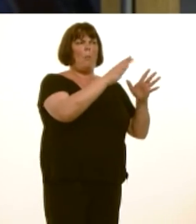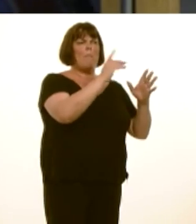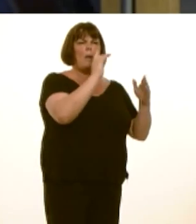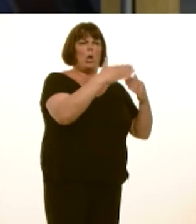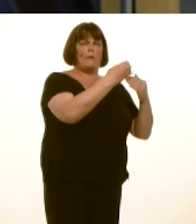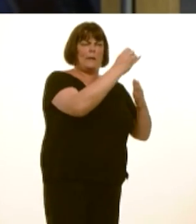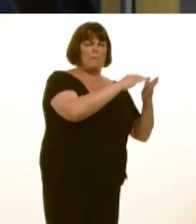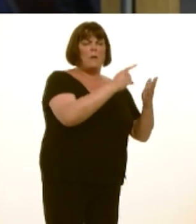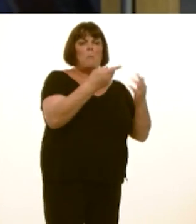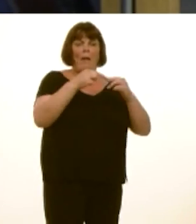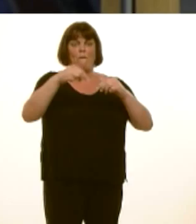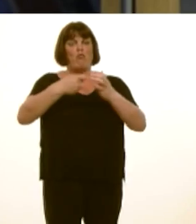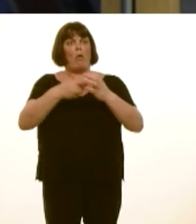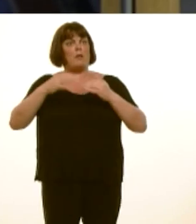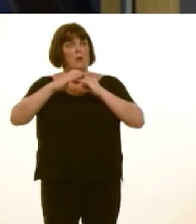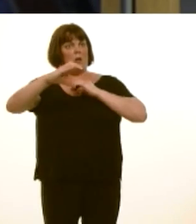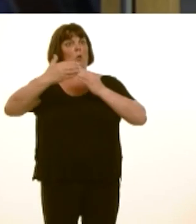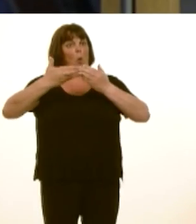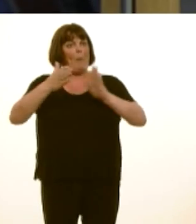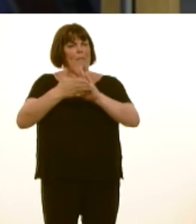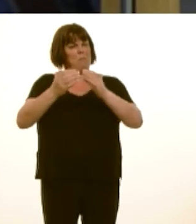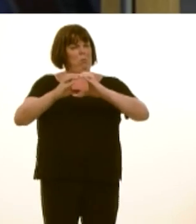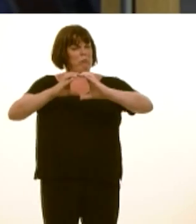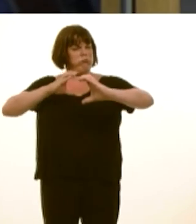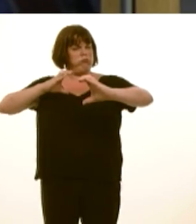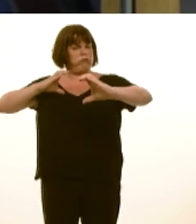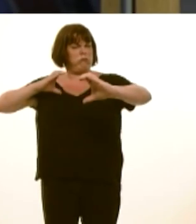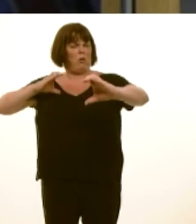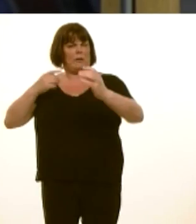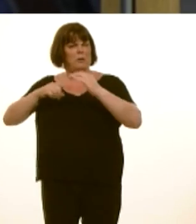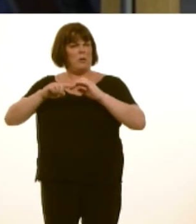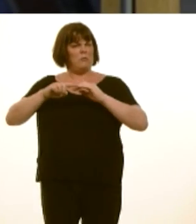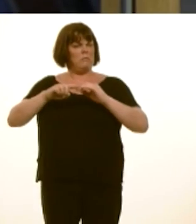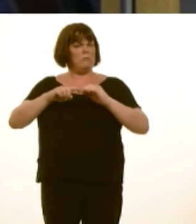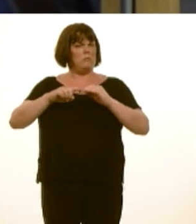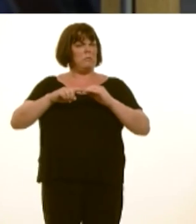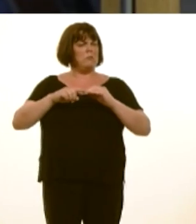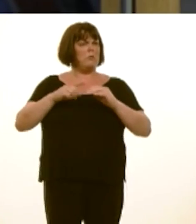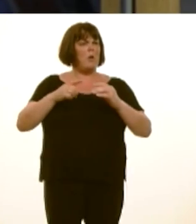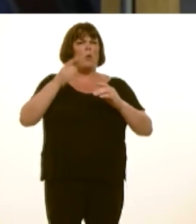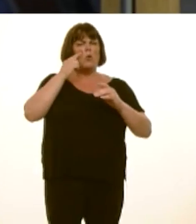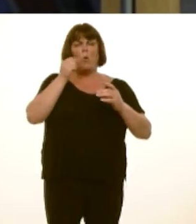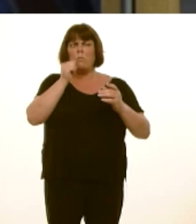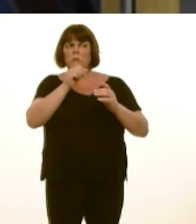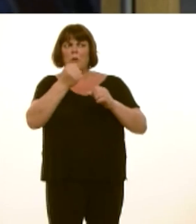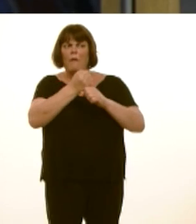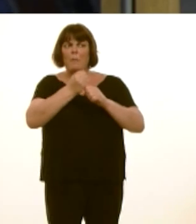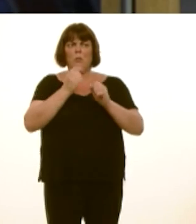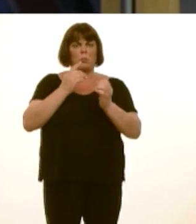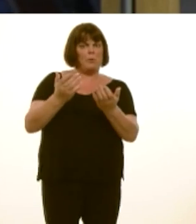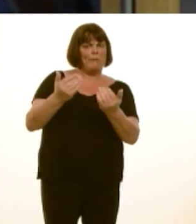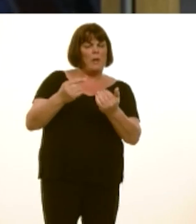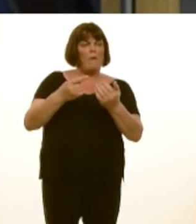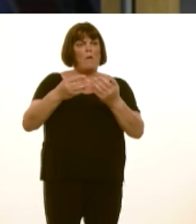ar hyn o bryd er mwyn hybu ardaloedd eraill i adfer twnnelu o'r fath, er mwyn sicrhau bod twnnelu ar